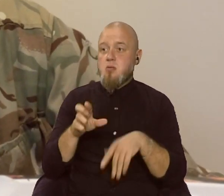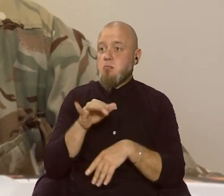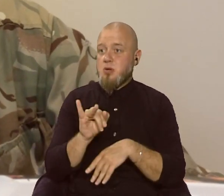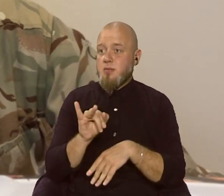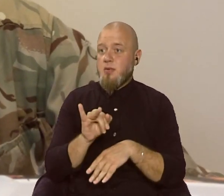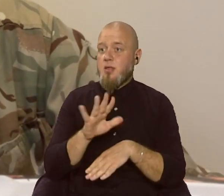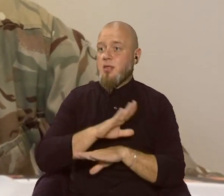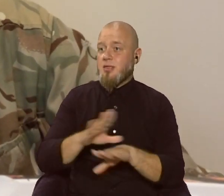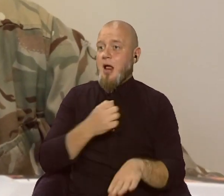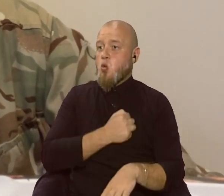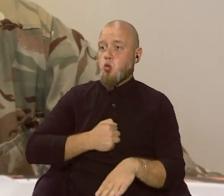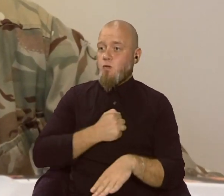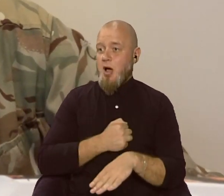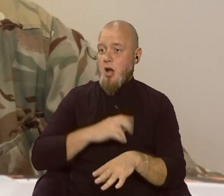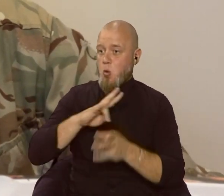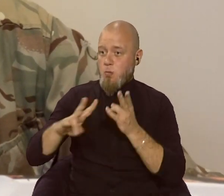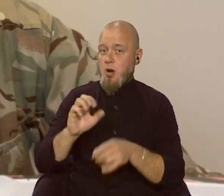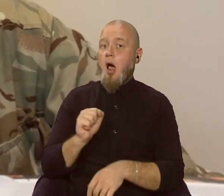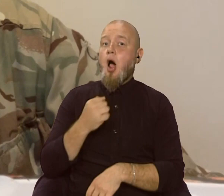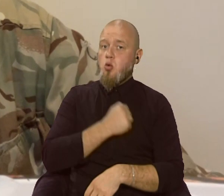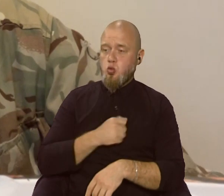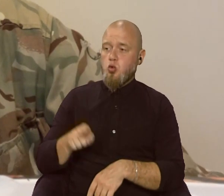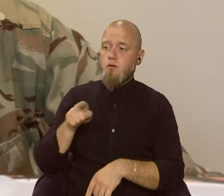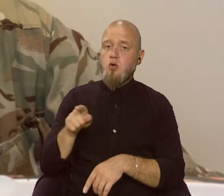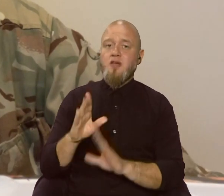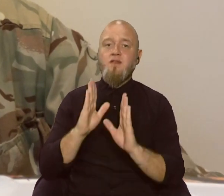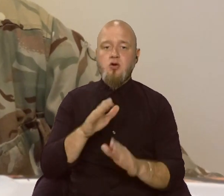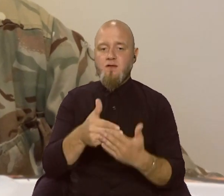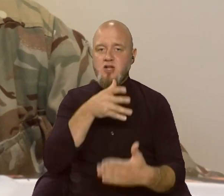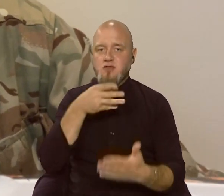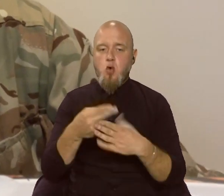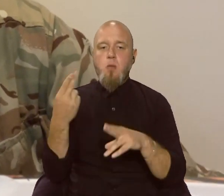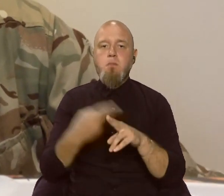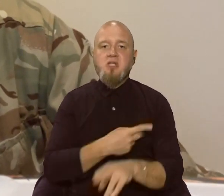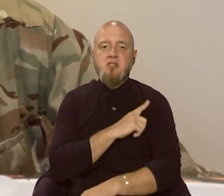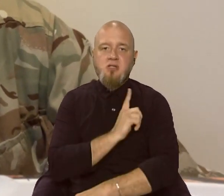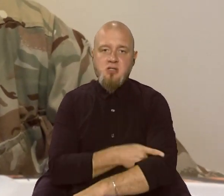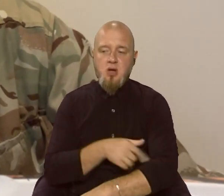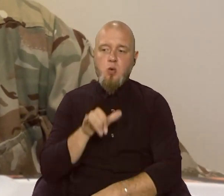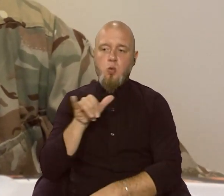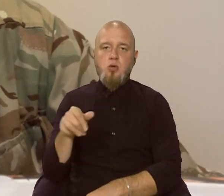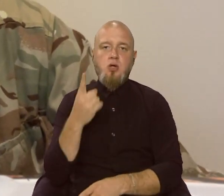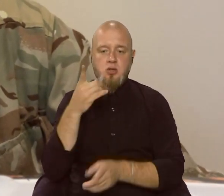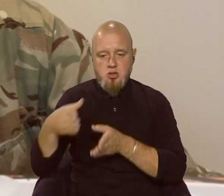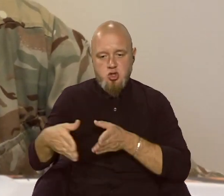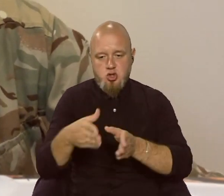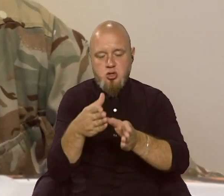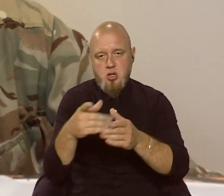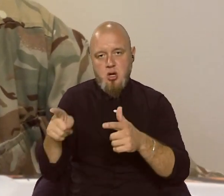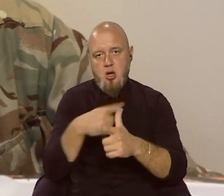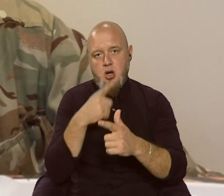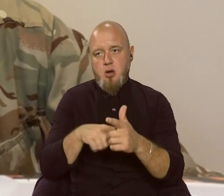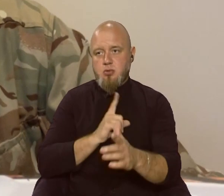не лютували окупанти, а лютують вони виключно від свого безсилля, в них єдиний шлях – або